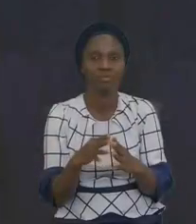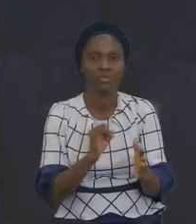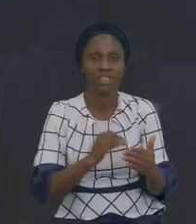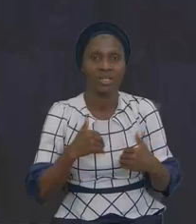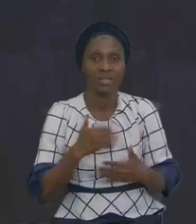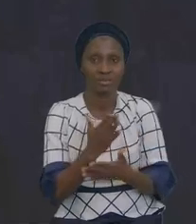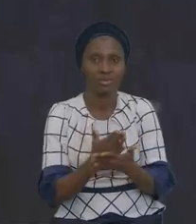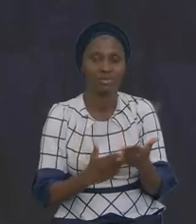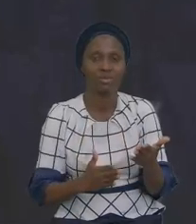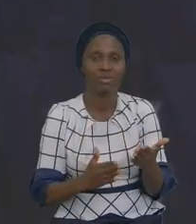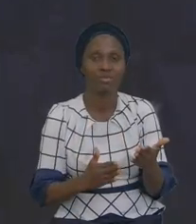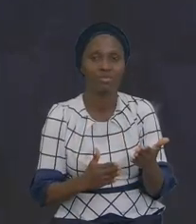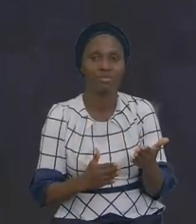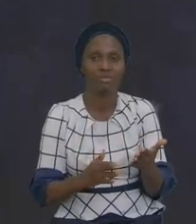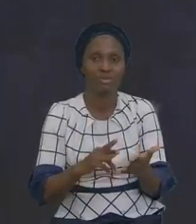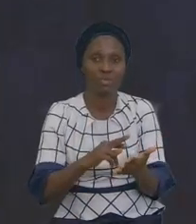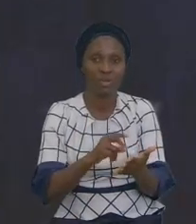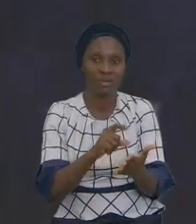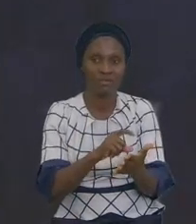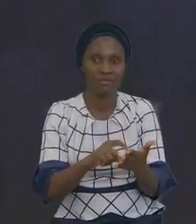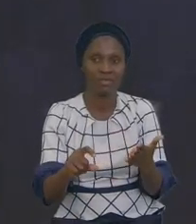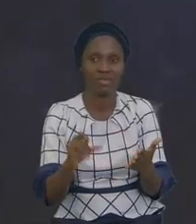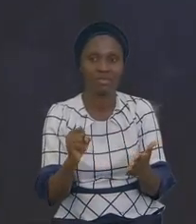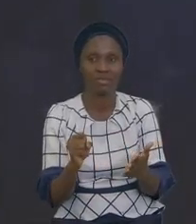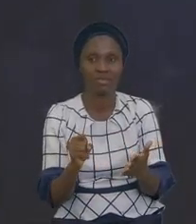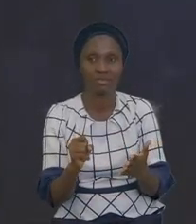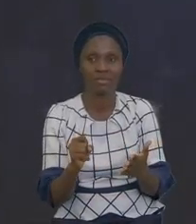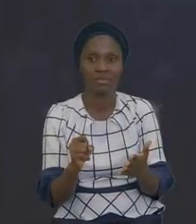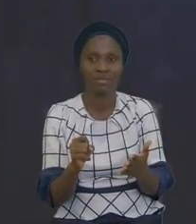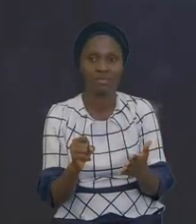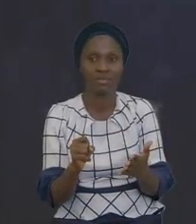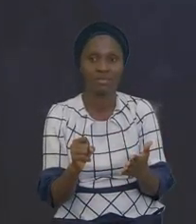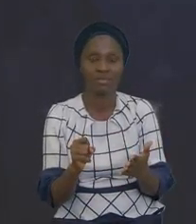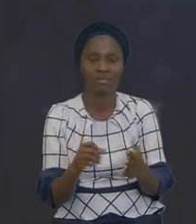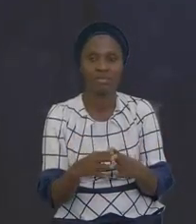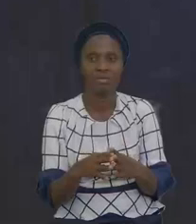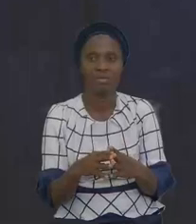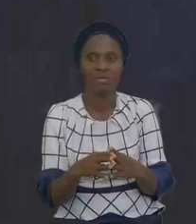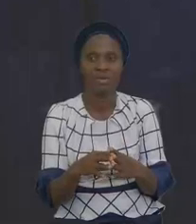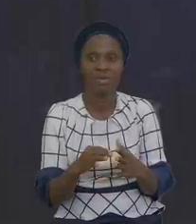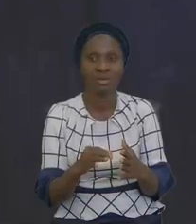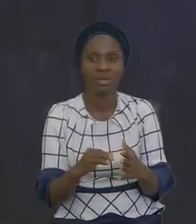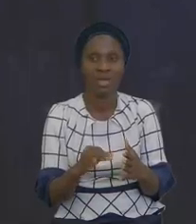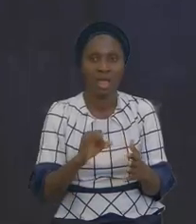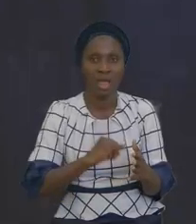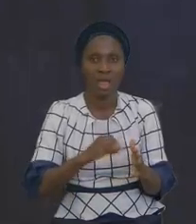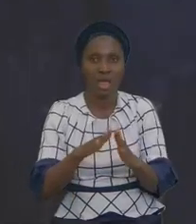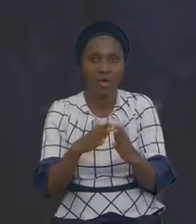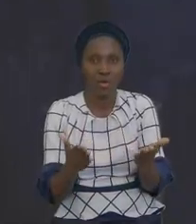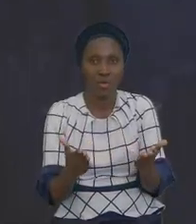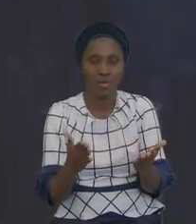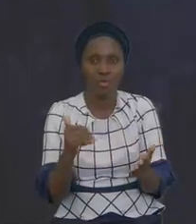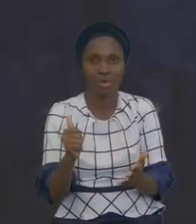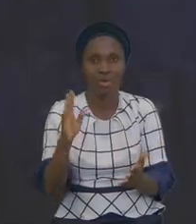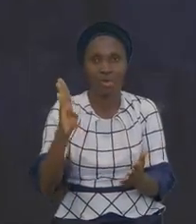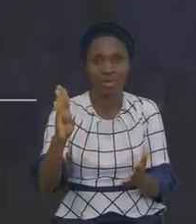je dirais, sont en parenthèse. J'ouvre la parenthèse avec Deutéronome